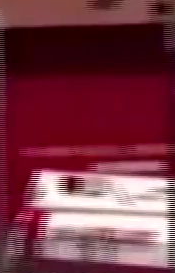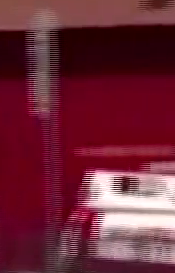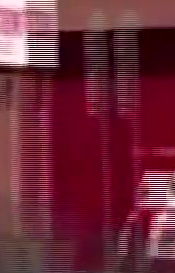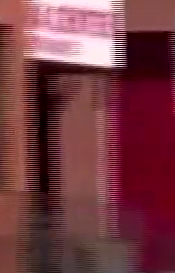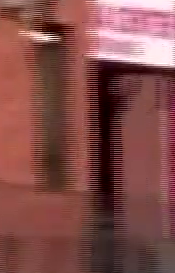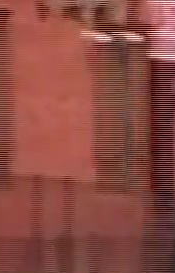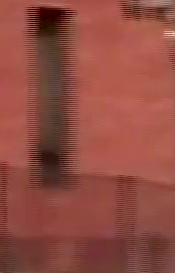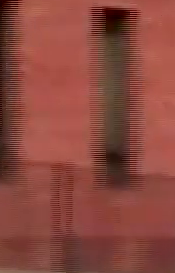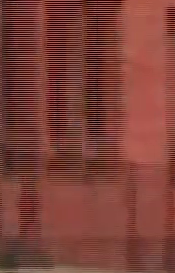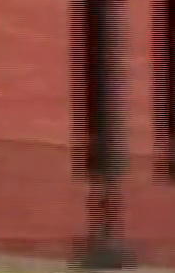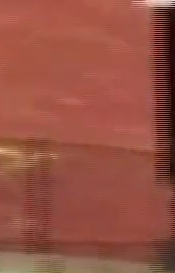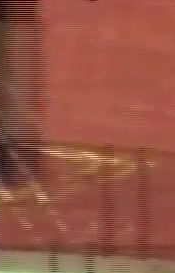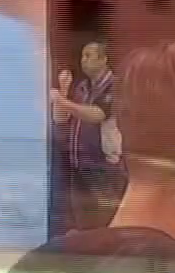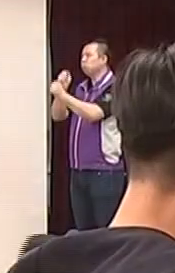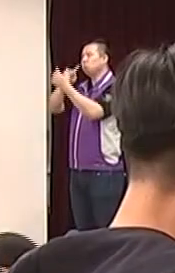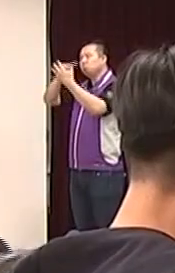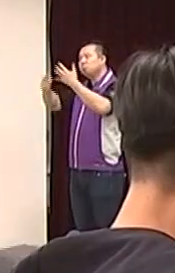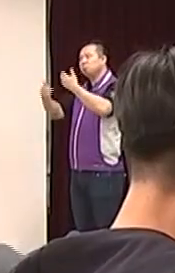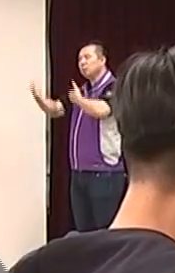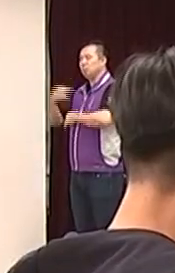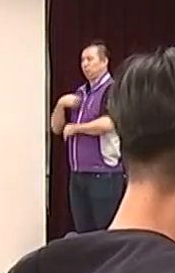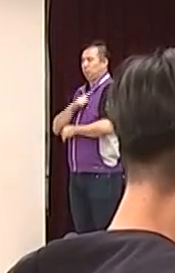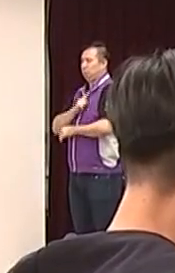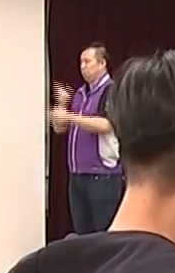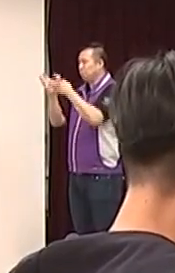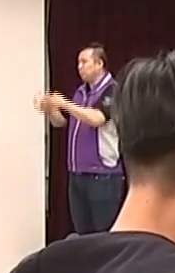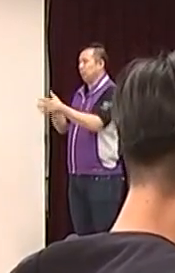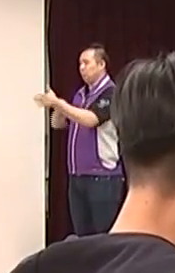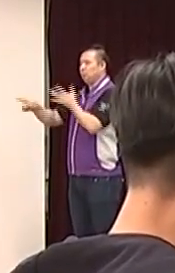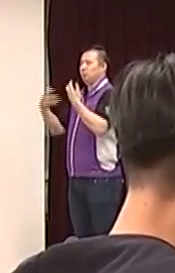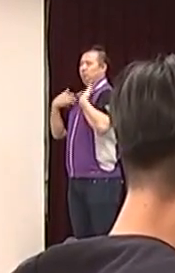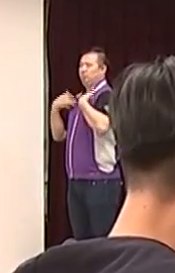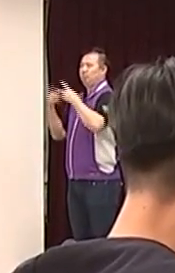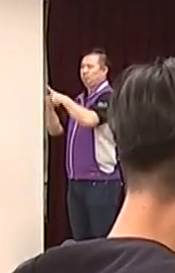发，可见防疫不能松散。陈时中强调，逐步放